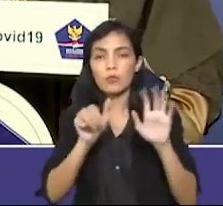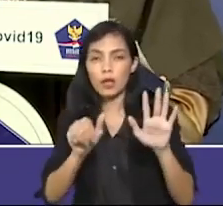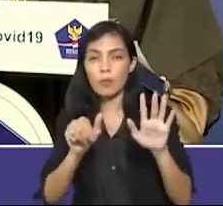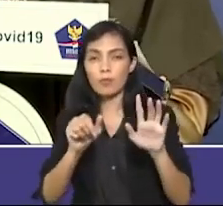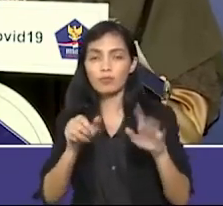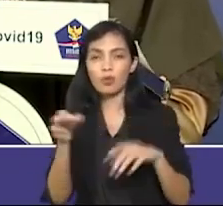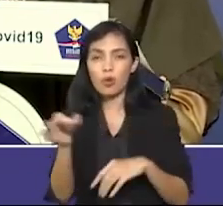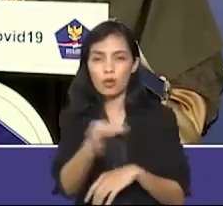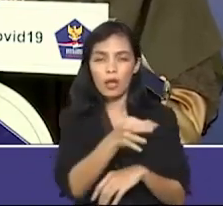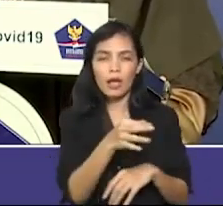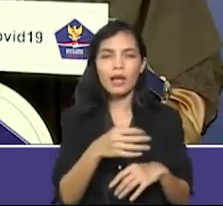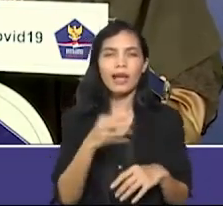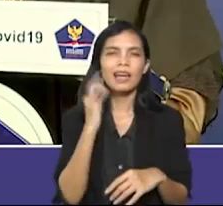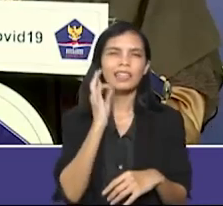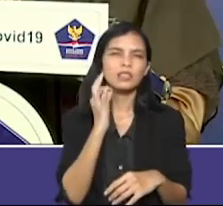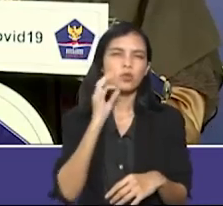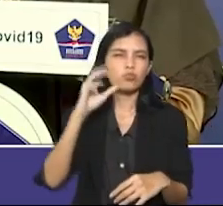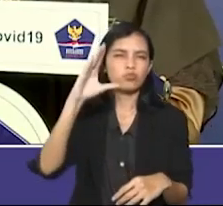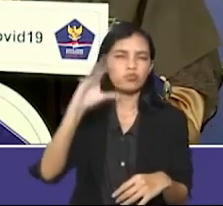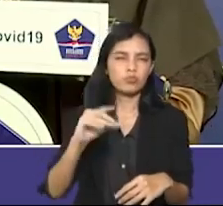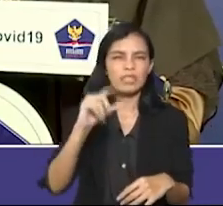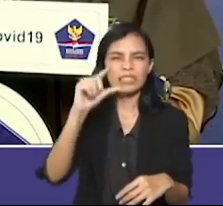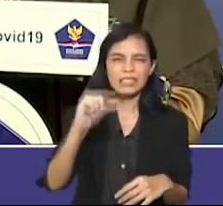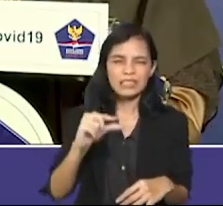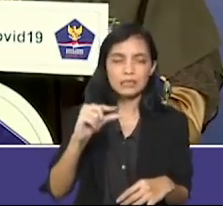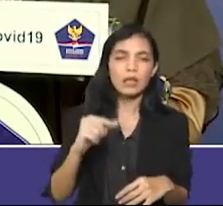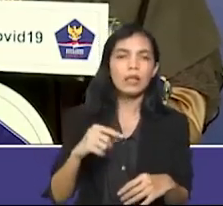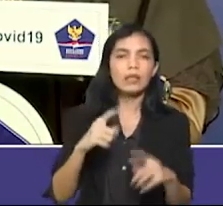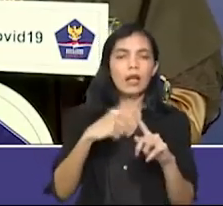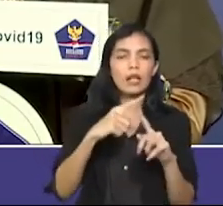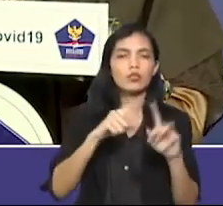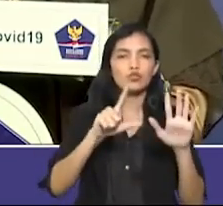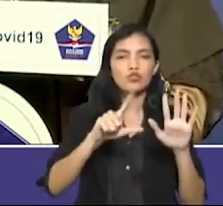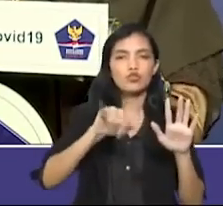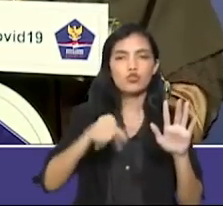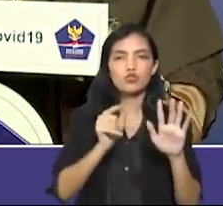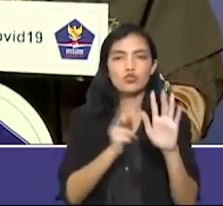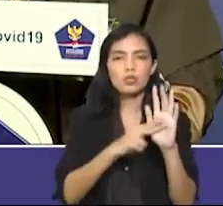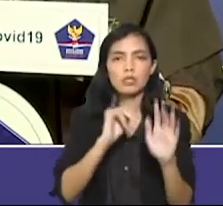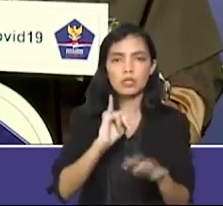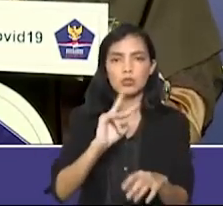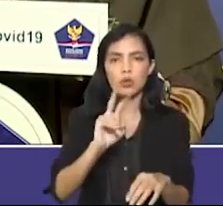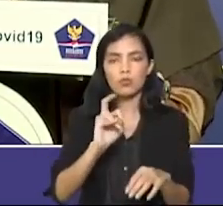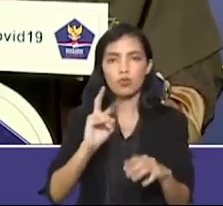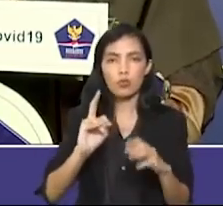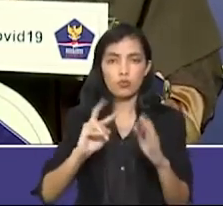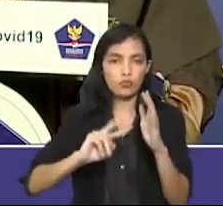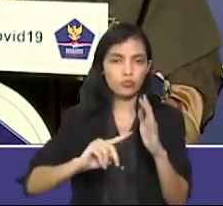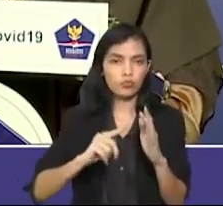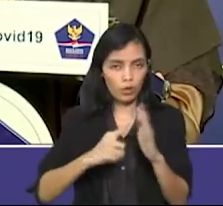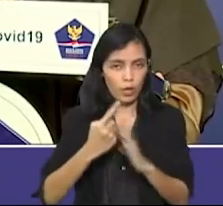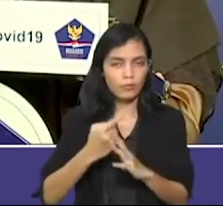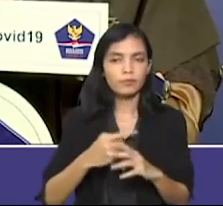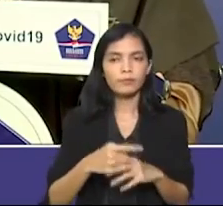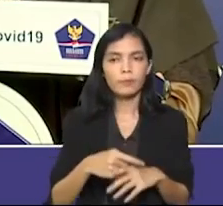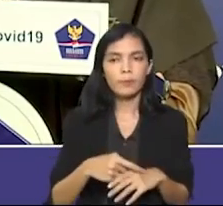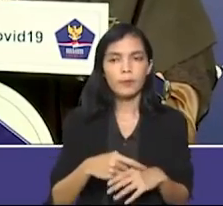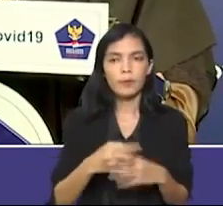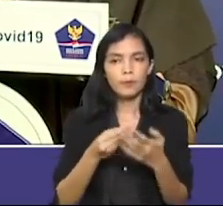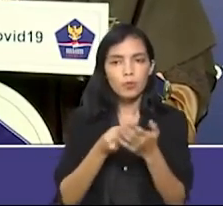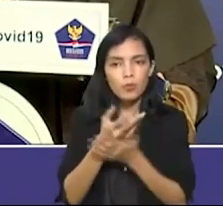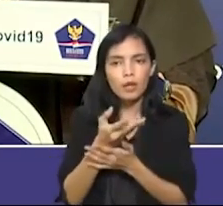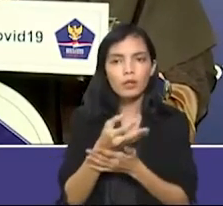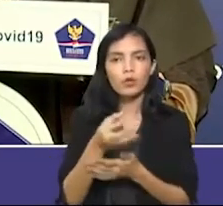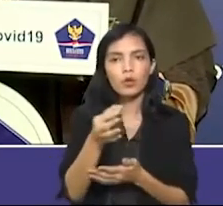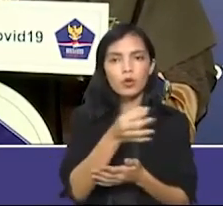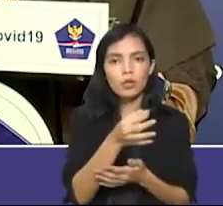kota dengan risiko rendah per tanggal 7 Jun 2012 saya akan umumkan Semua daerah